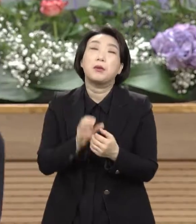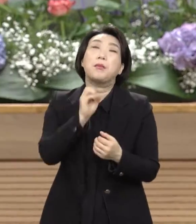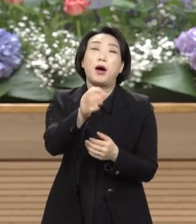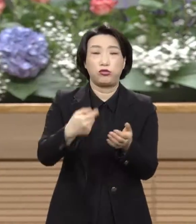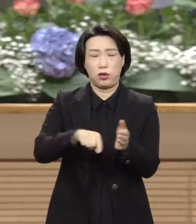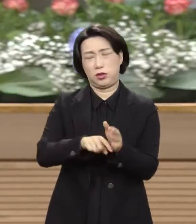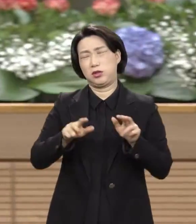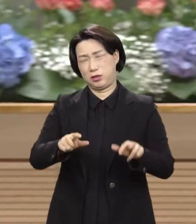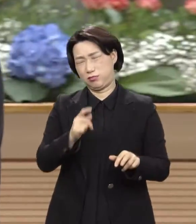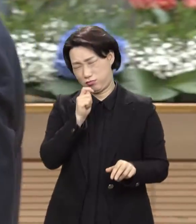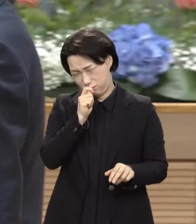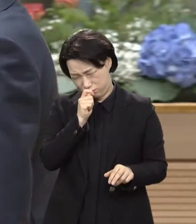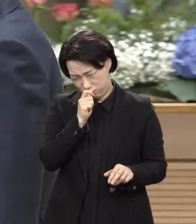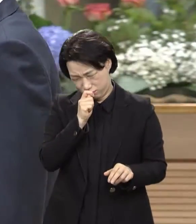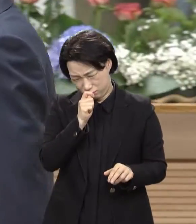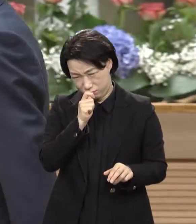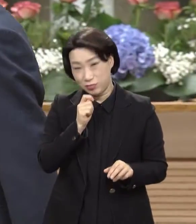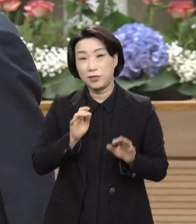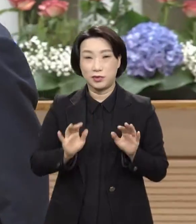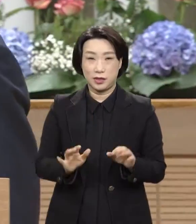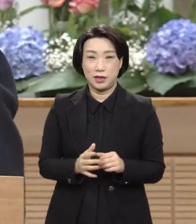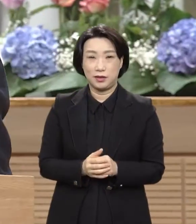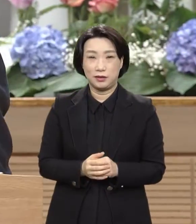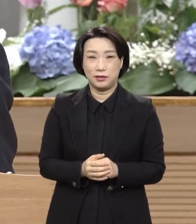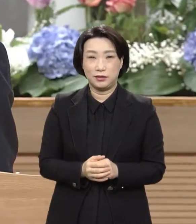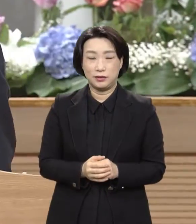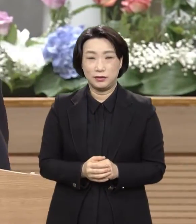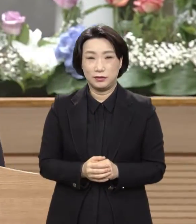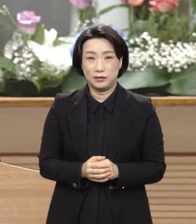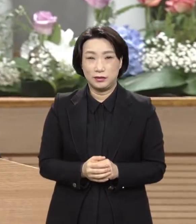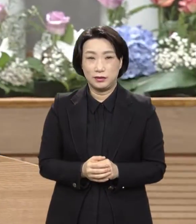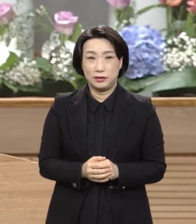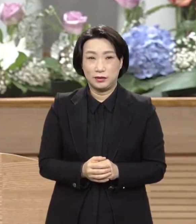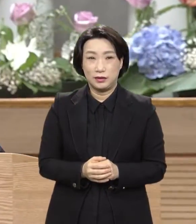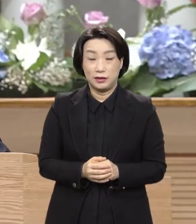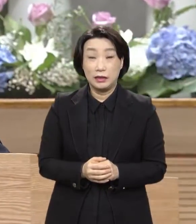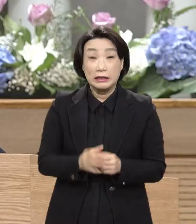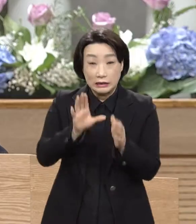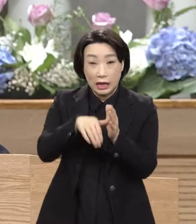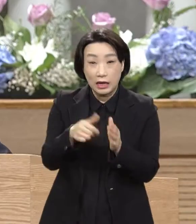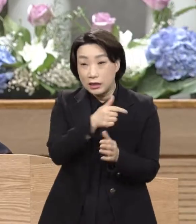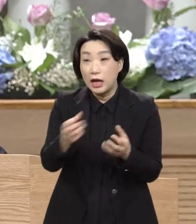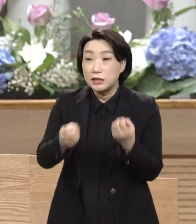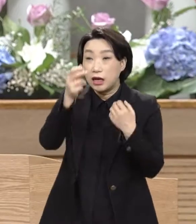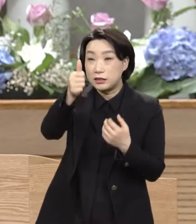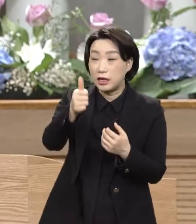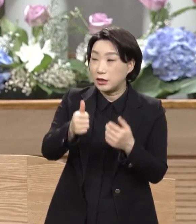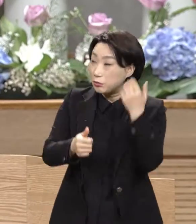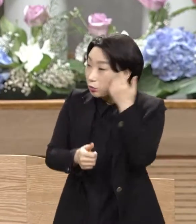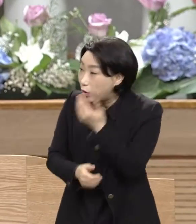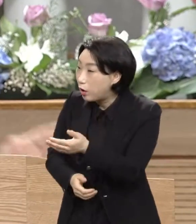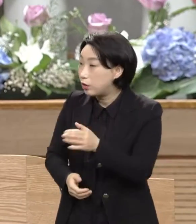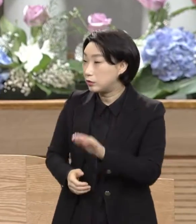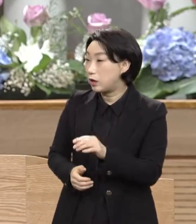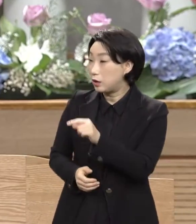입을 다물고 계시다 이 말이오. 계시오. 응? 그때 대제사장이 또